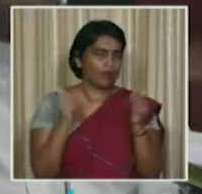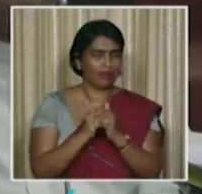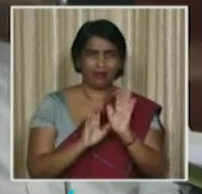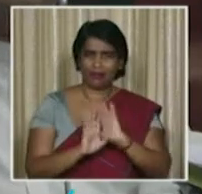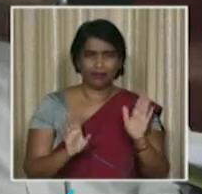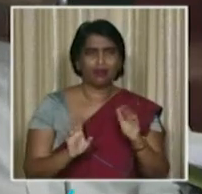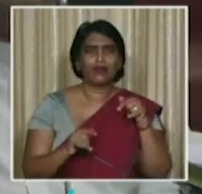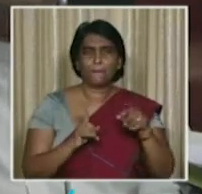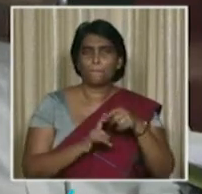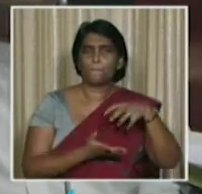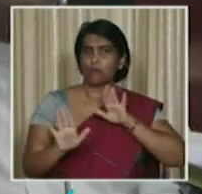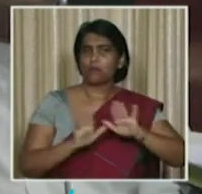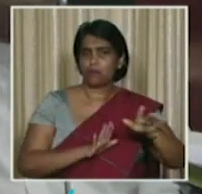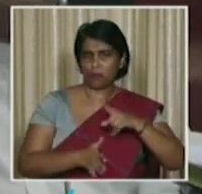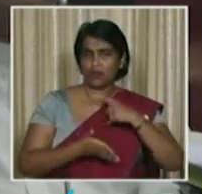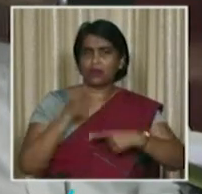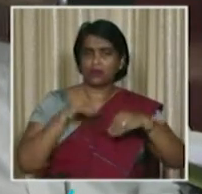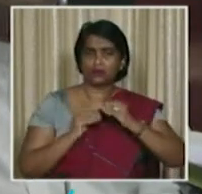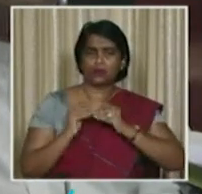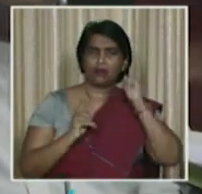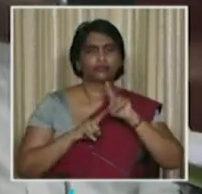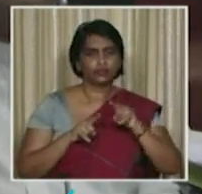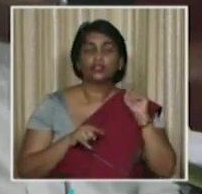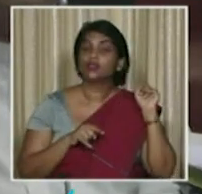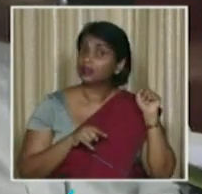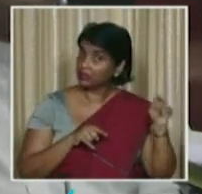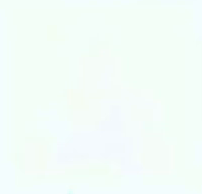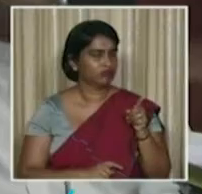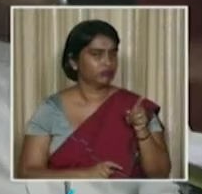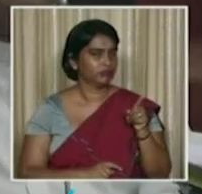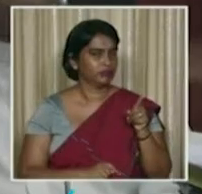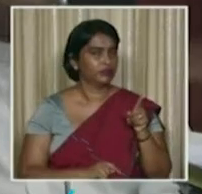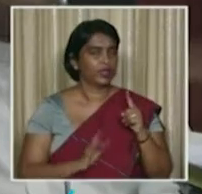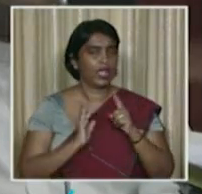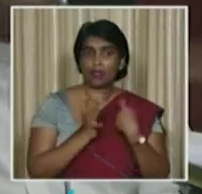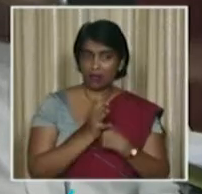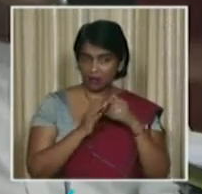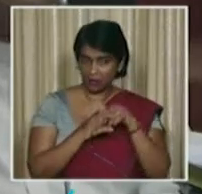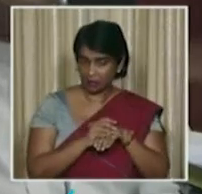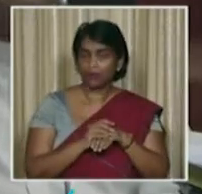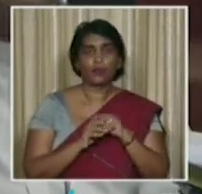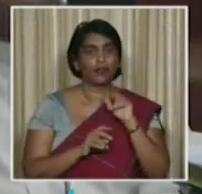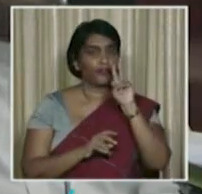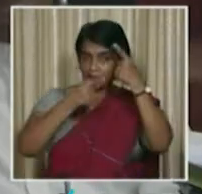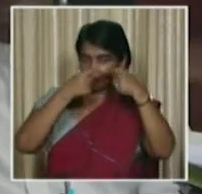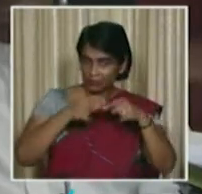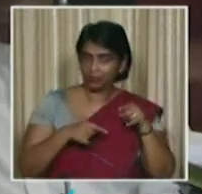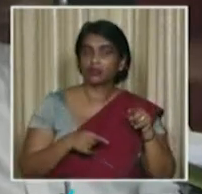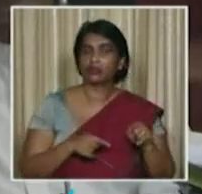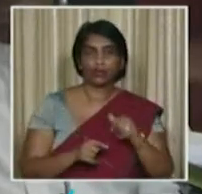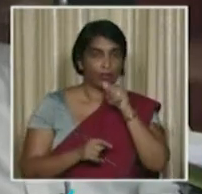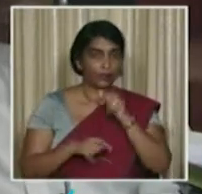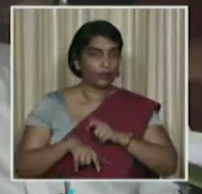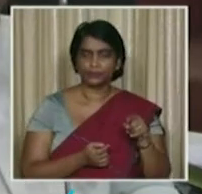නෑ. මේ පළාත් පාලන මැතිවරණ ප්‍රවාද කිරීමට අපි කතා කරුවා. ඒගොල්ලෝ පිළිගත්තා ICCPR එක. 25 වෙනි වගන්තියට තේ නියමිත